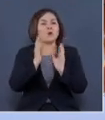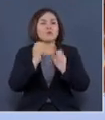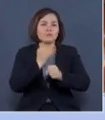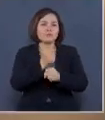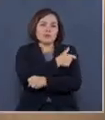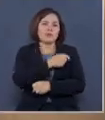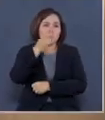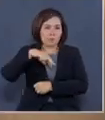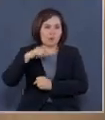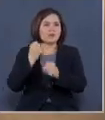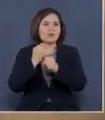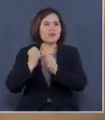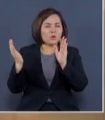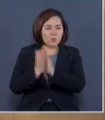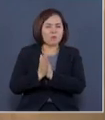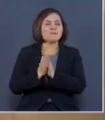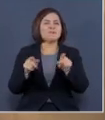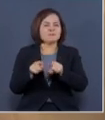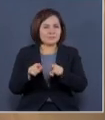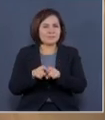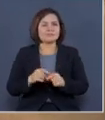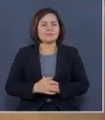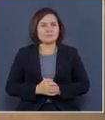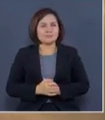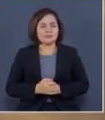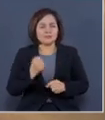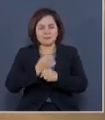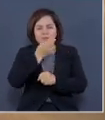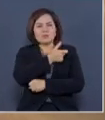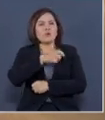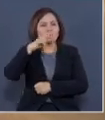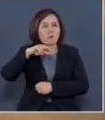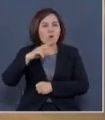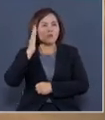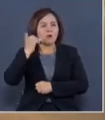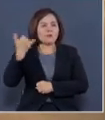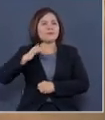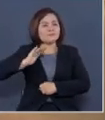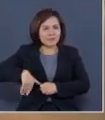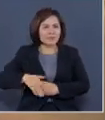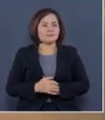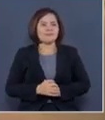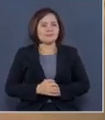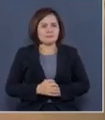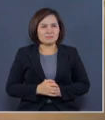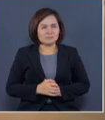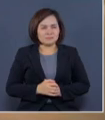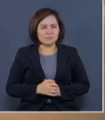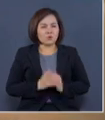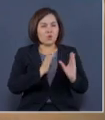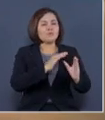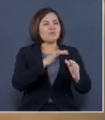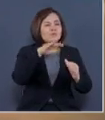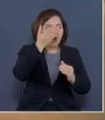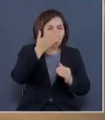คนหนึ่งมีเพื่อนร่วมงานเป็นรปภ.รุ่นลูกนะคะคือด้วยความที่ตัวเองมาเลทไงคือคนที่เขาเข้ากะแ